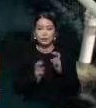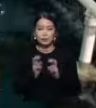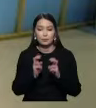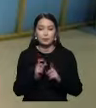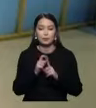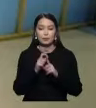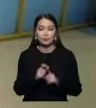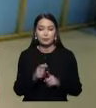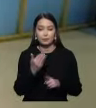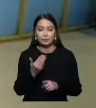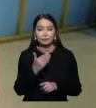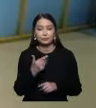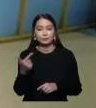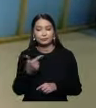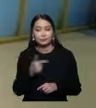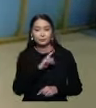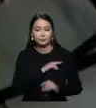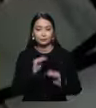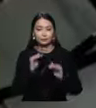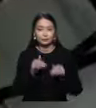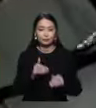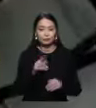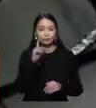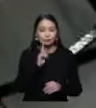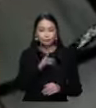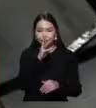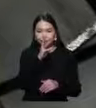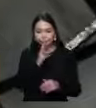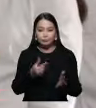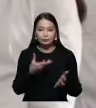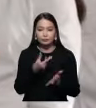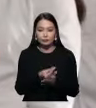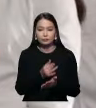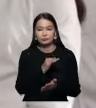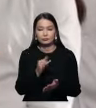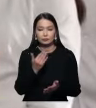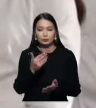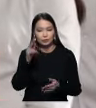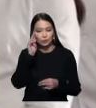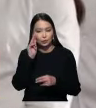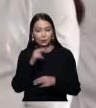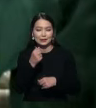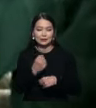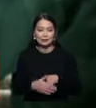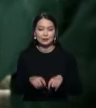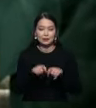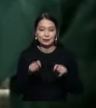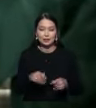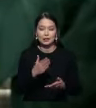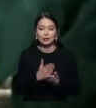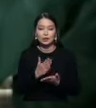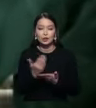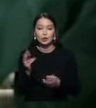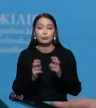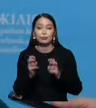выпускникам и рыбоводам гарантировать трудоустройство с достойной оплатой труда. А еще обязательно нужны учебные центры на базе действующих предприятий,